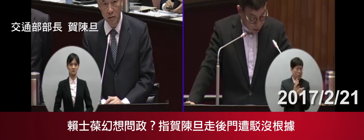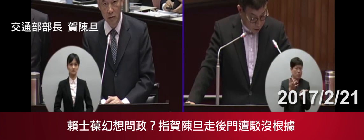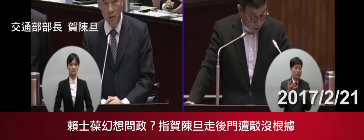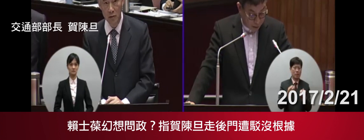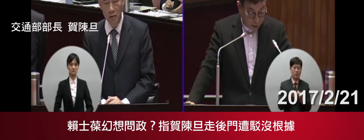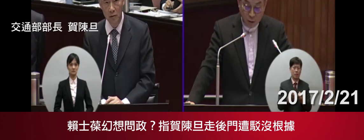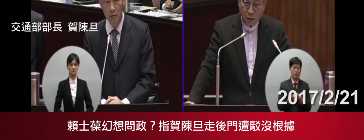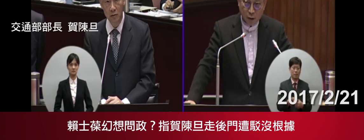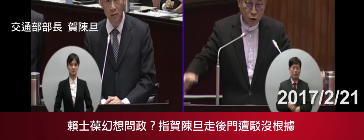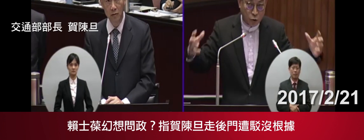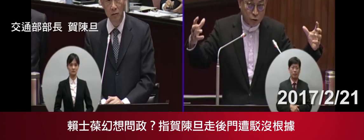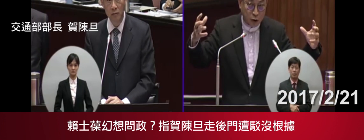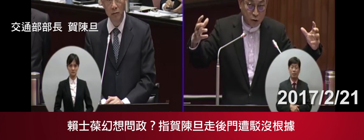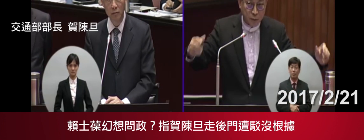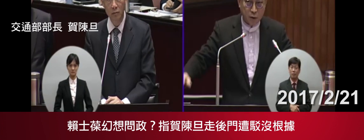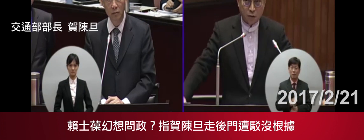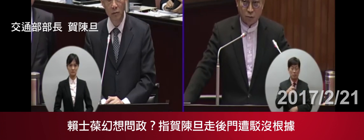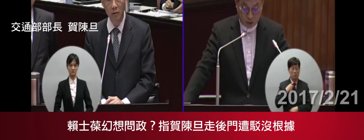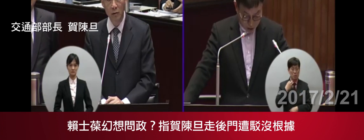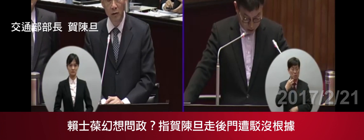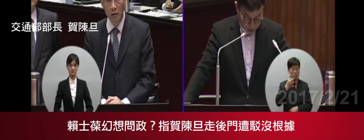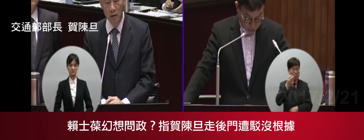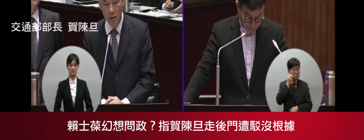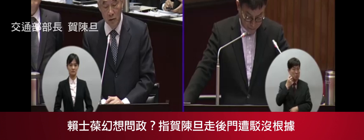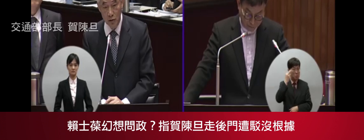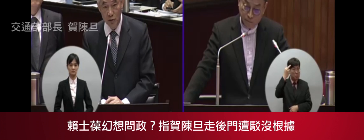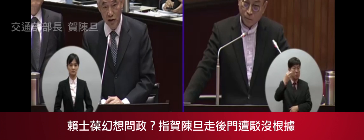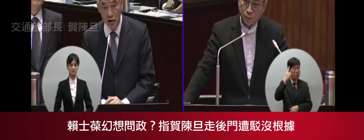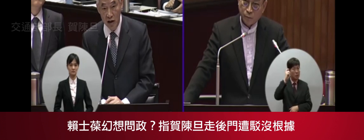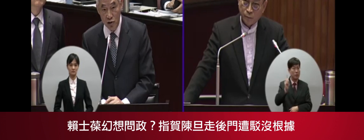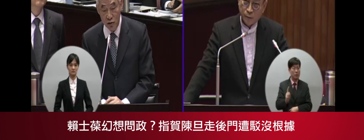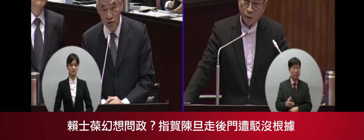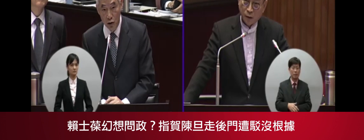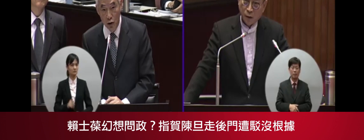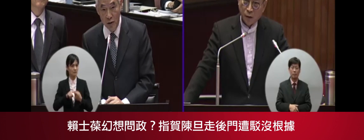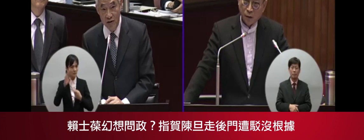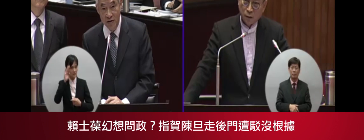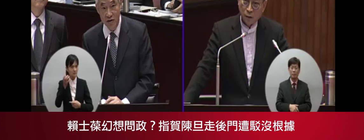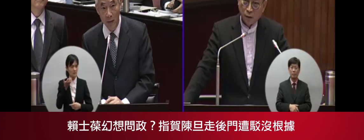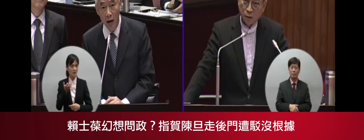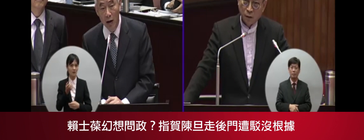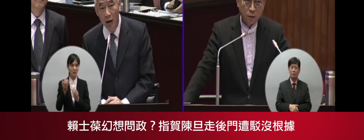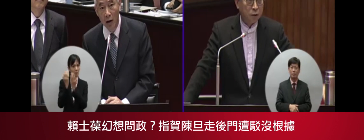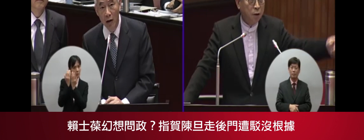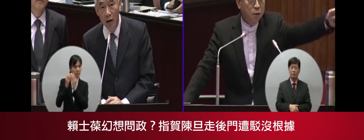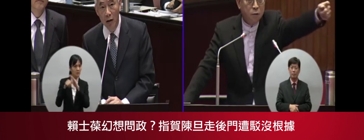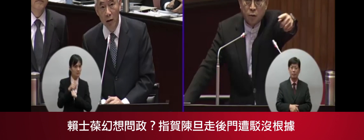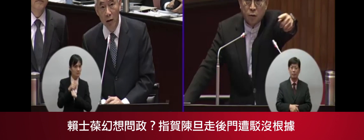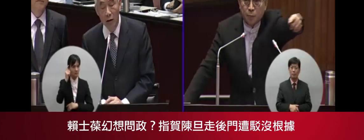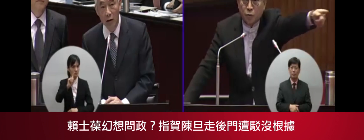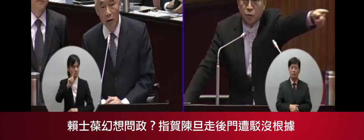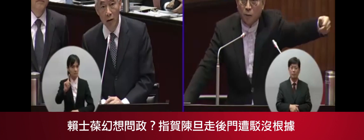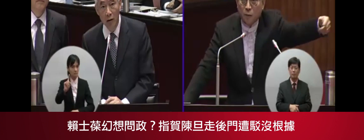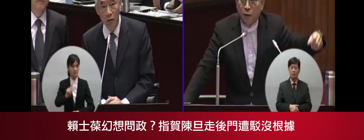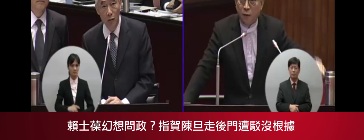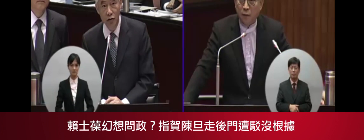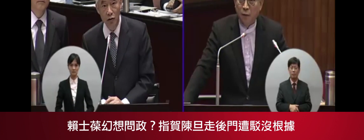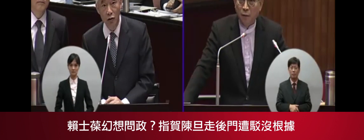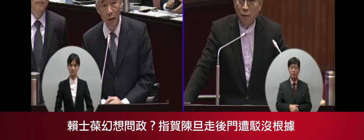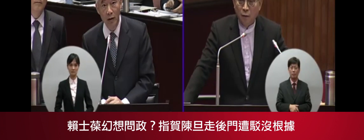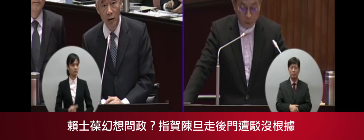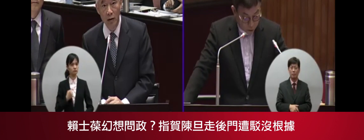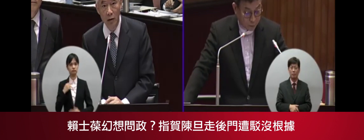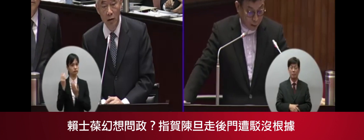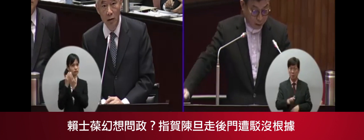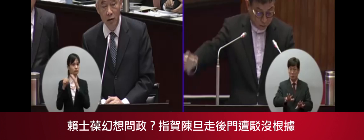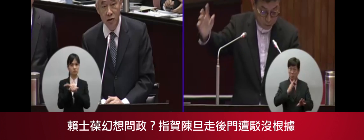要不要解释一下这个羞耻感是什么意思、啊？羞耻感？ 对不起，您刚刚说走后门是指什么？ 今天来这里不是走后门进来的？ 没有